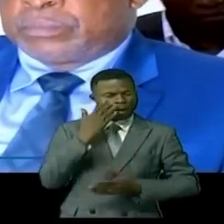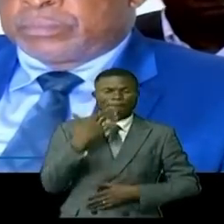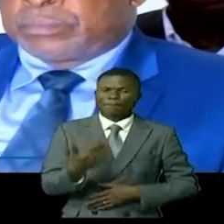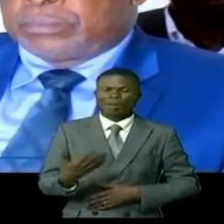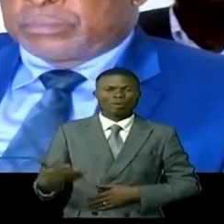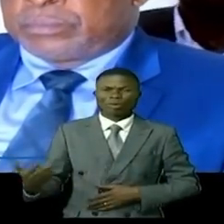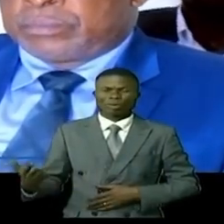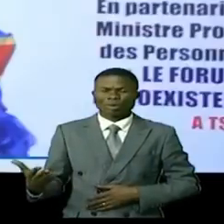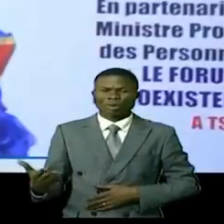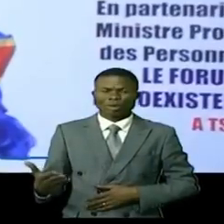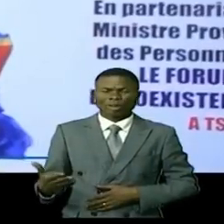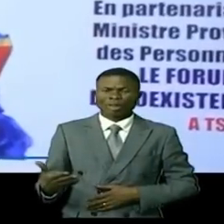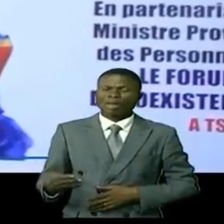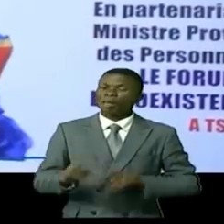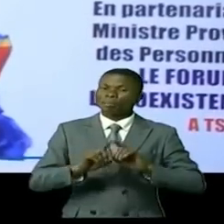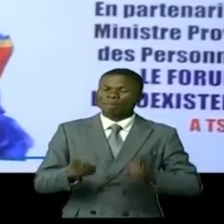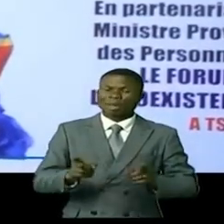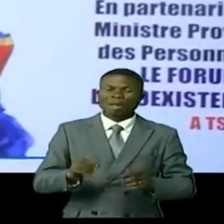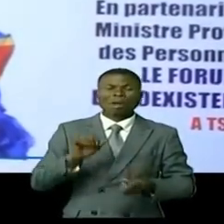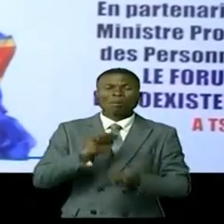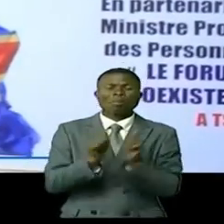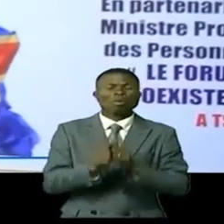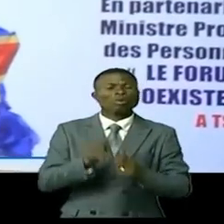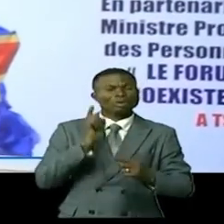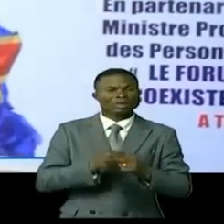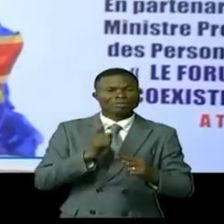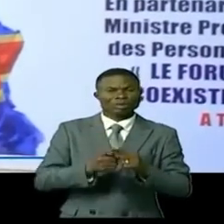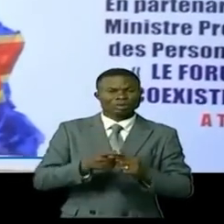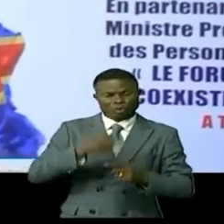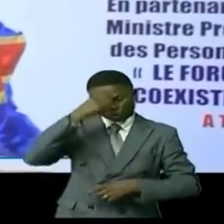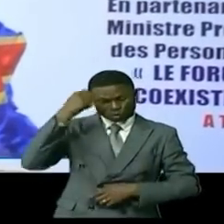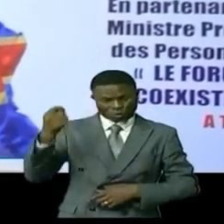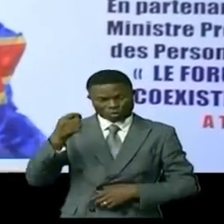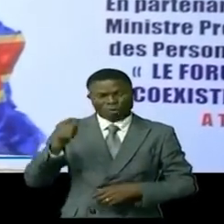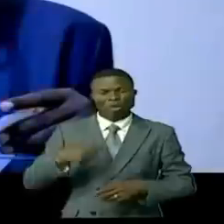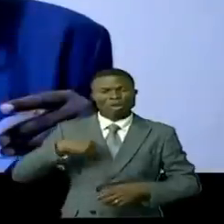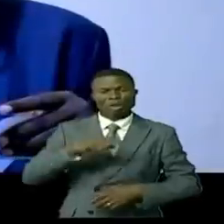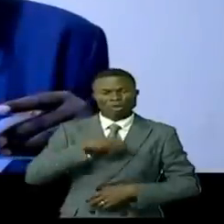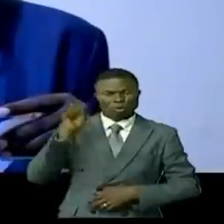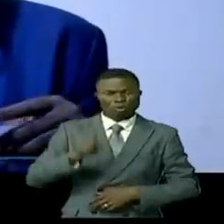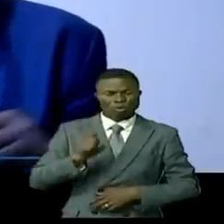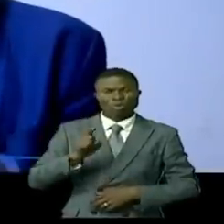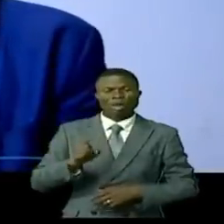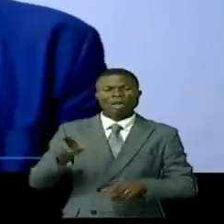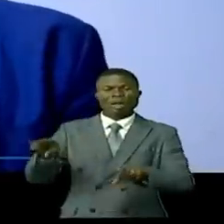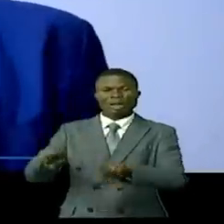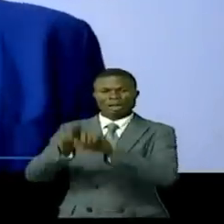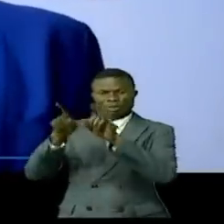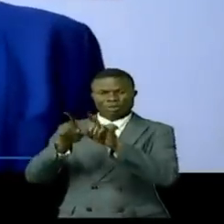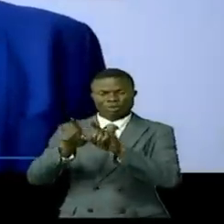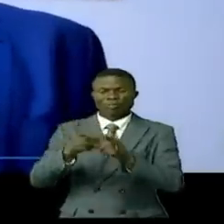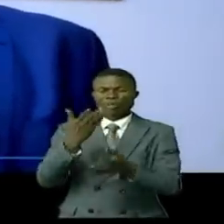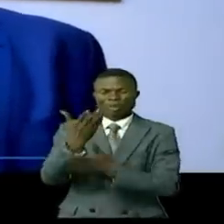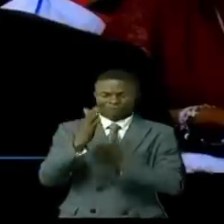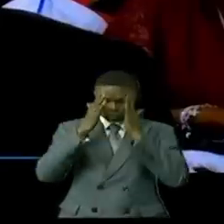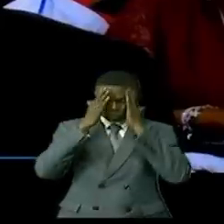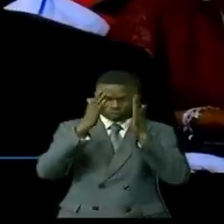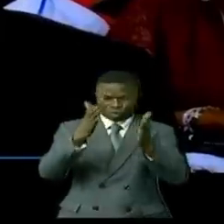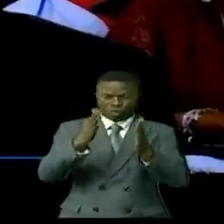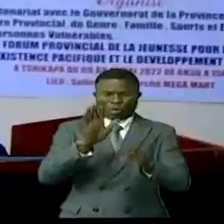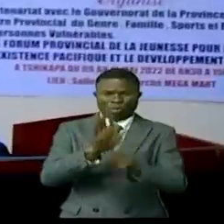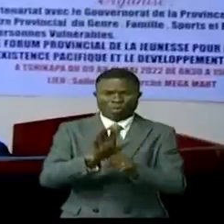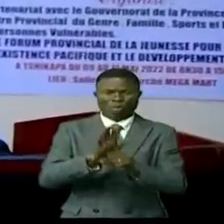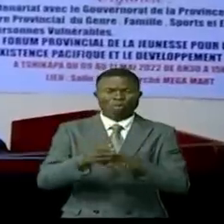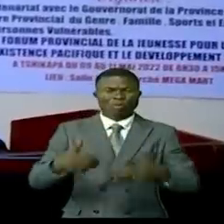malheureusement face à plusieurs défis auxquels nous devons prêter une attention